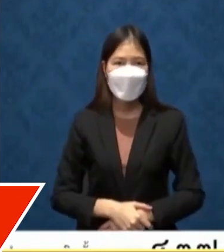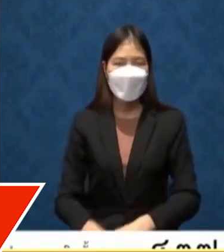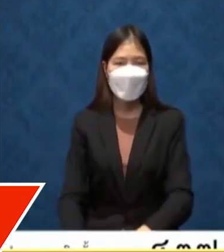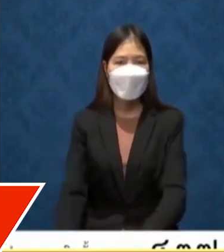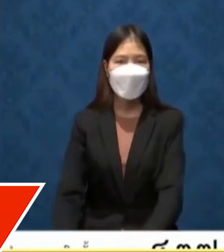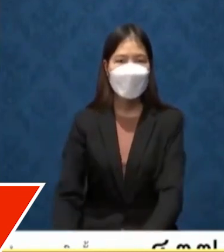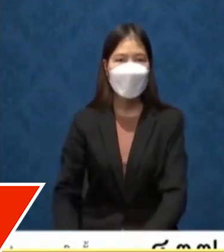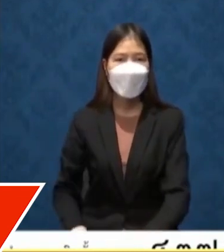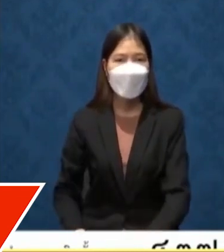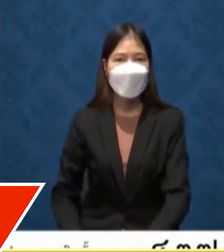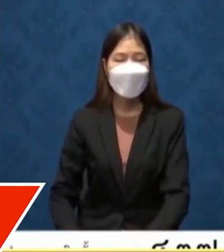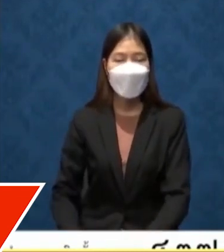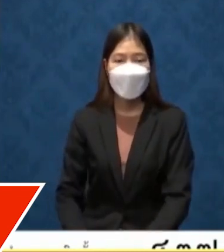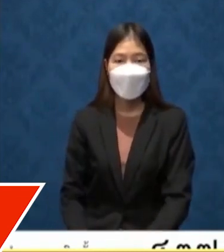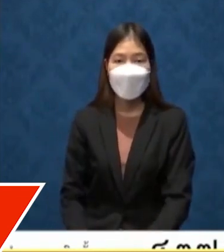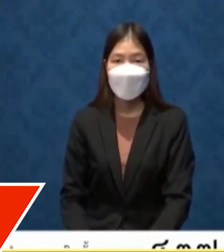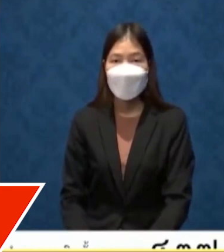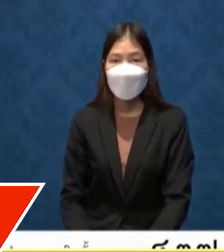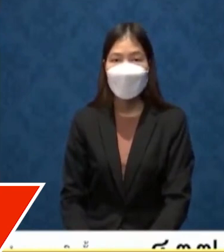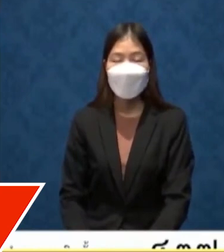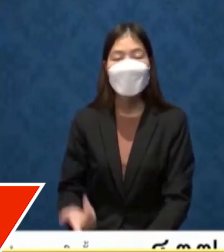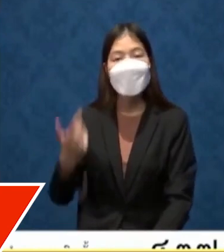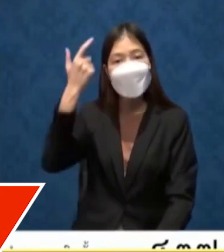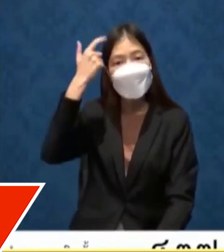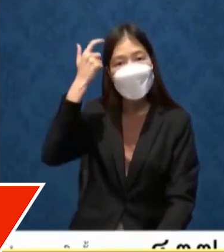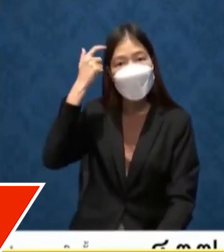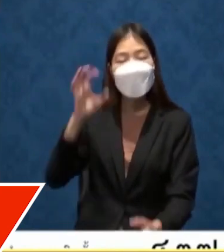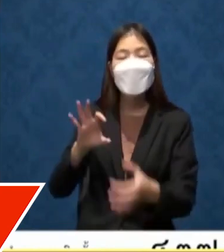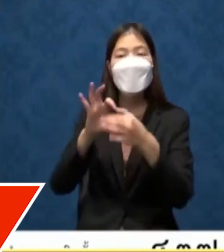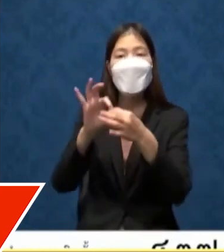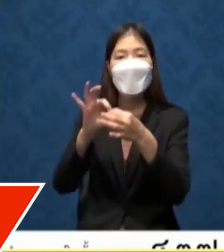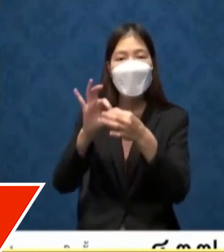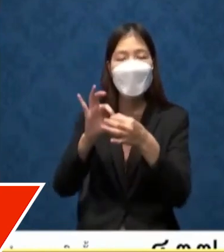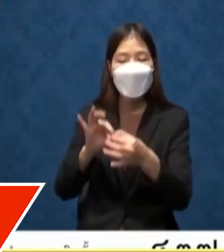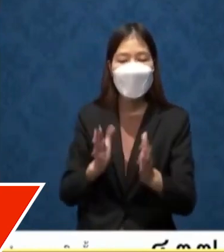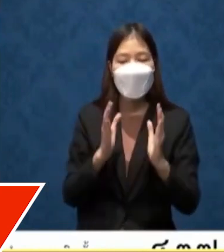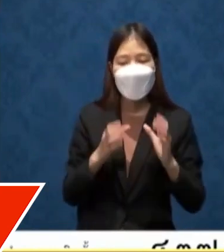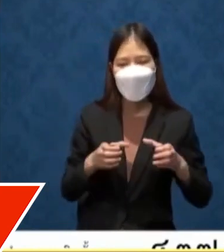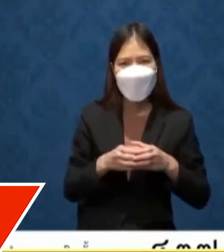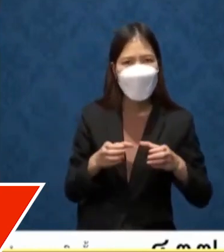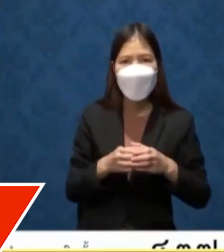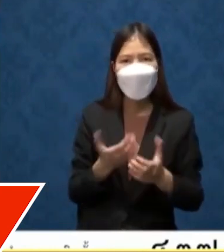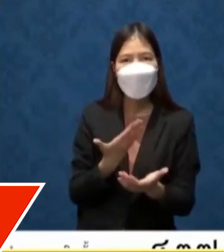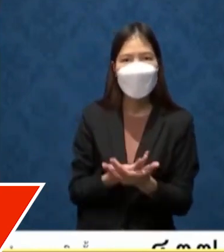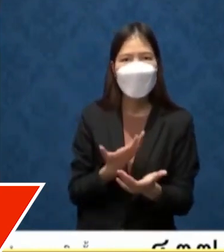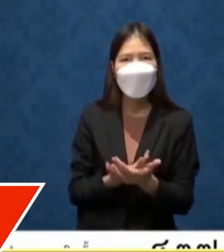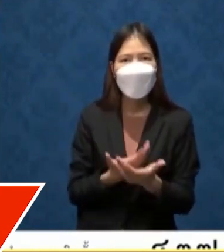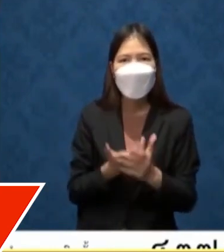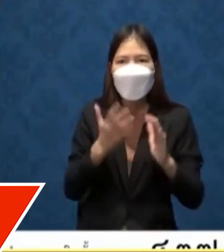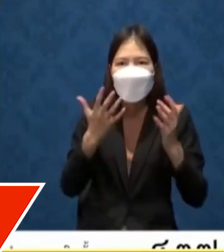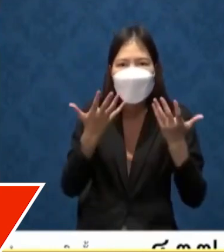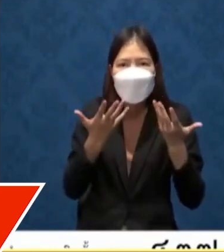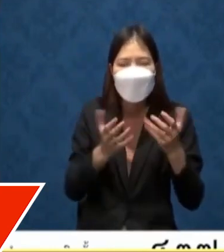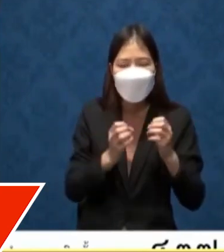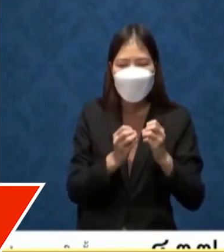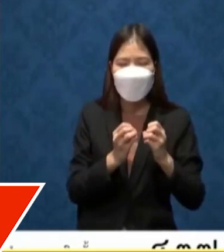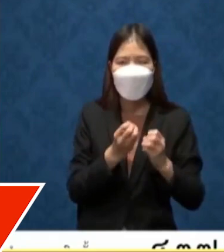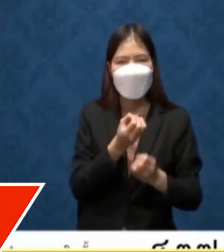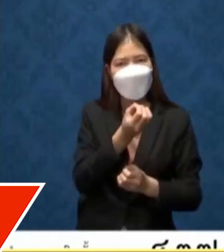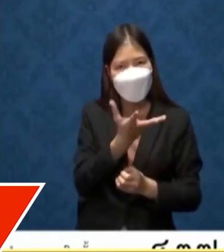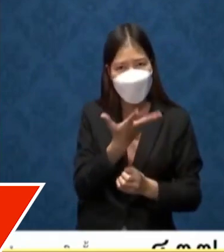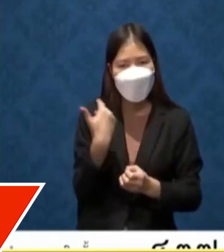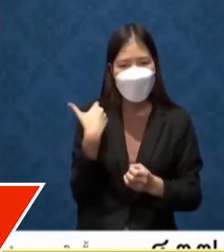ผมเข้าใจว่าทางวุฒิสภาอาจจะเป็นห่วงเพราะกลุ่มที่ขาดแคลนทุนทรัพย์มีจำนวนเยอะมากจึงกังวลว่าถ้าให้